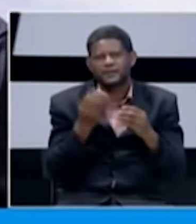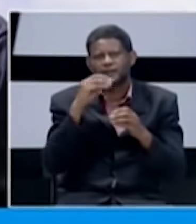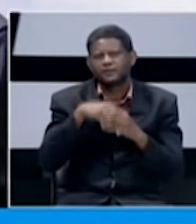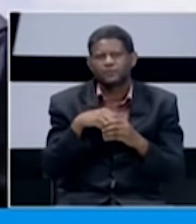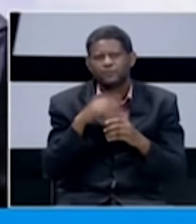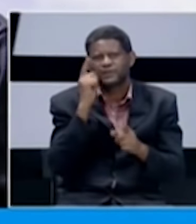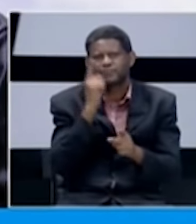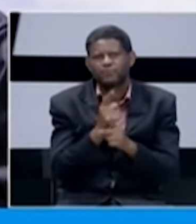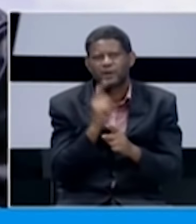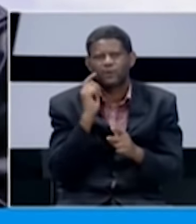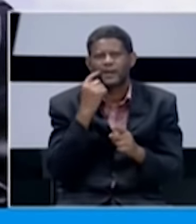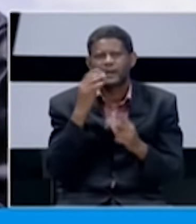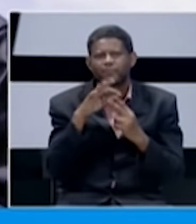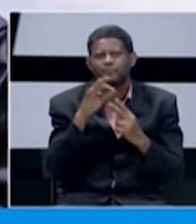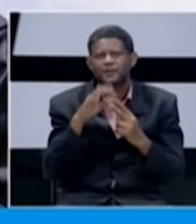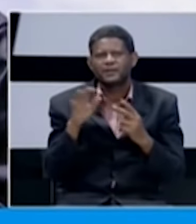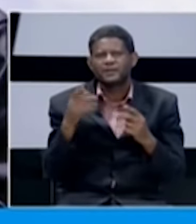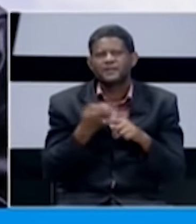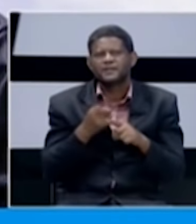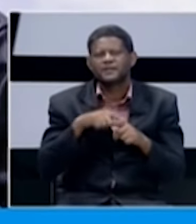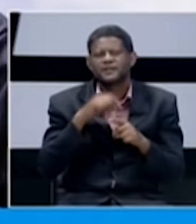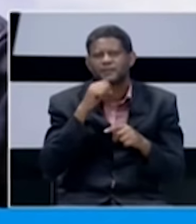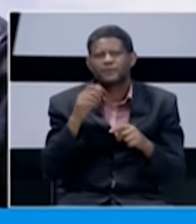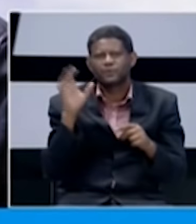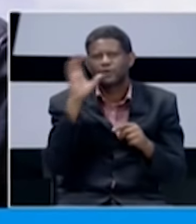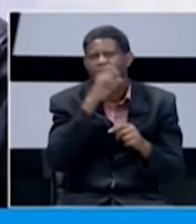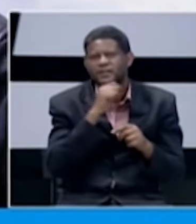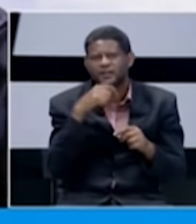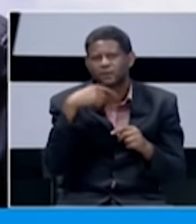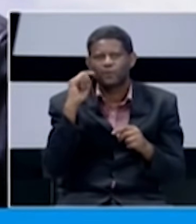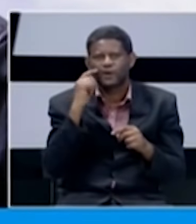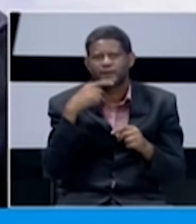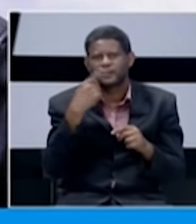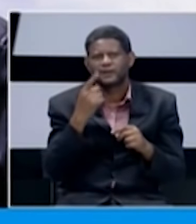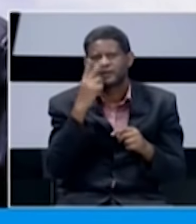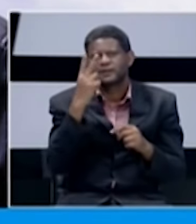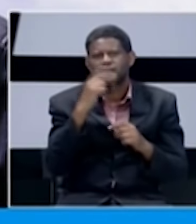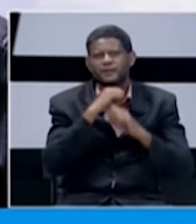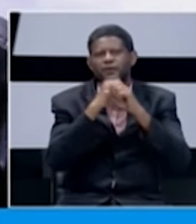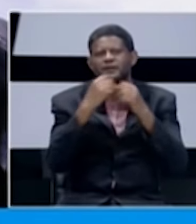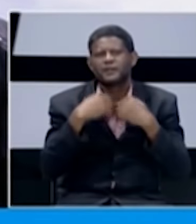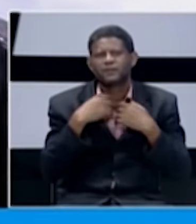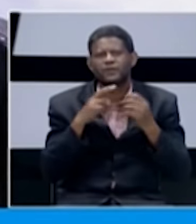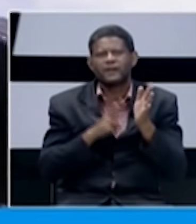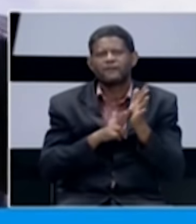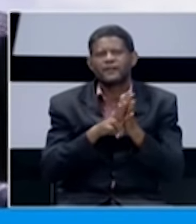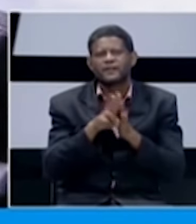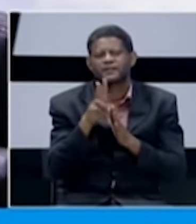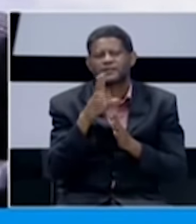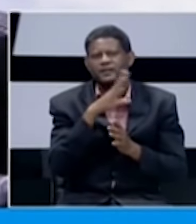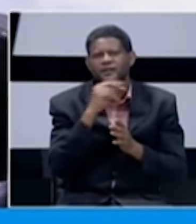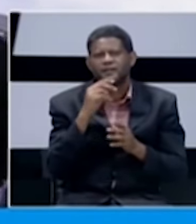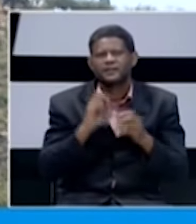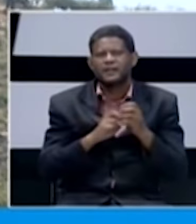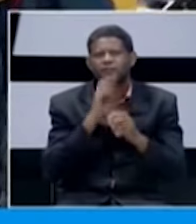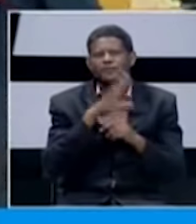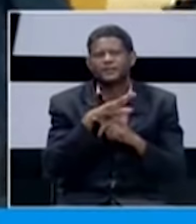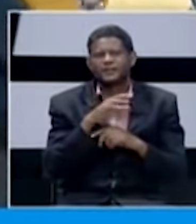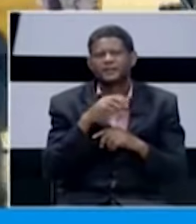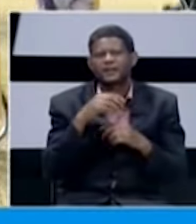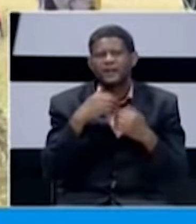مرصة لين ملصو ودينا فسئمنا قاتلنا يو تم ختم ختقن اللو تنا كورنا مخنياتي تنا ينبطي خالي اللو